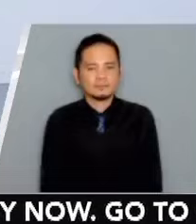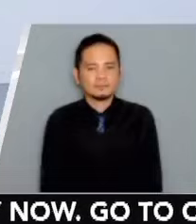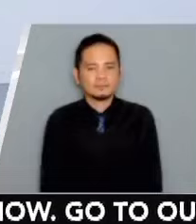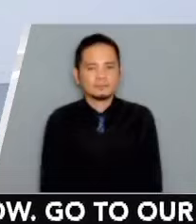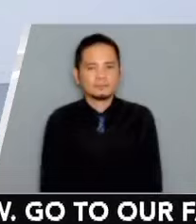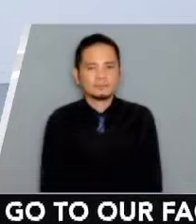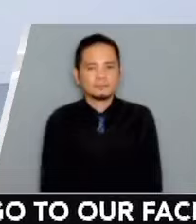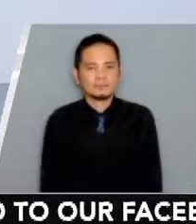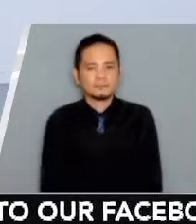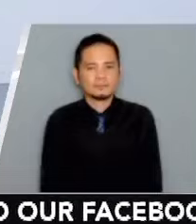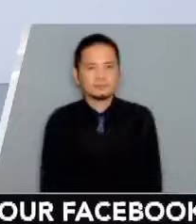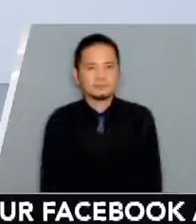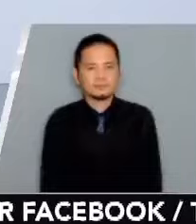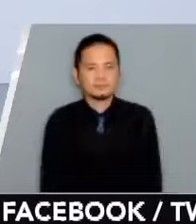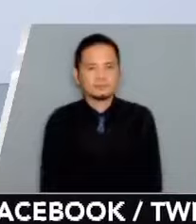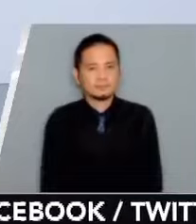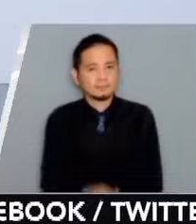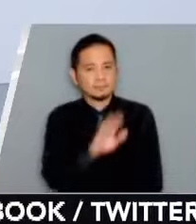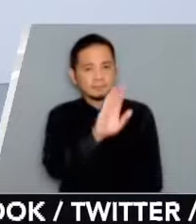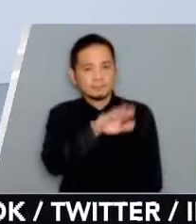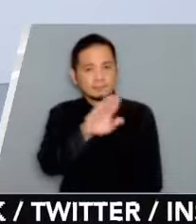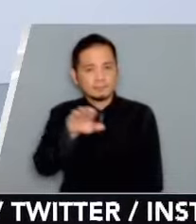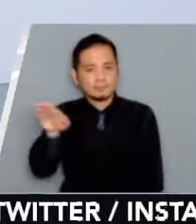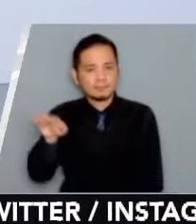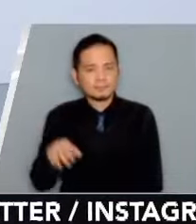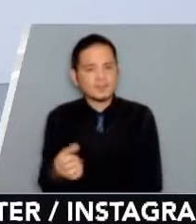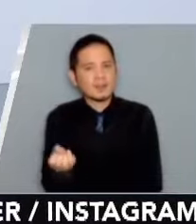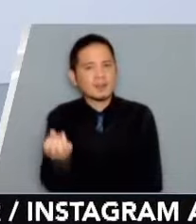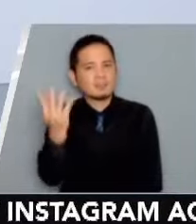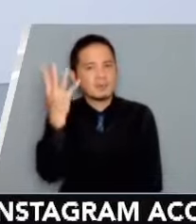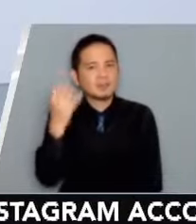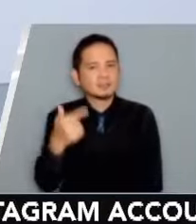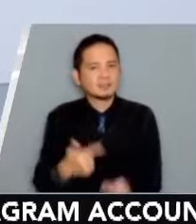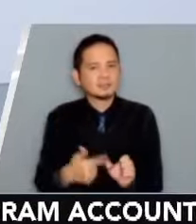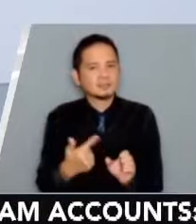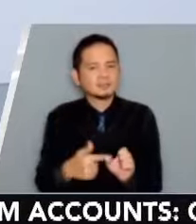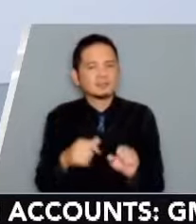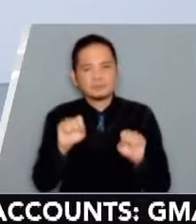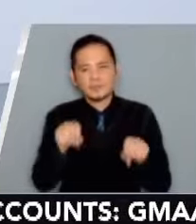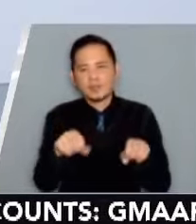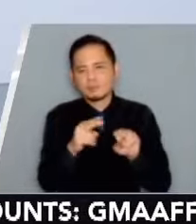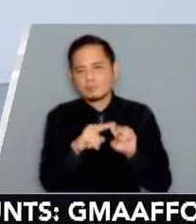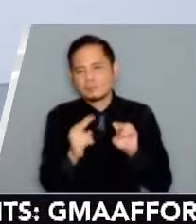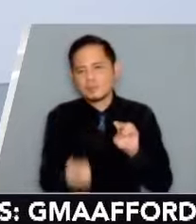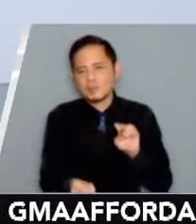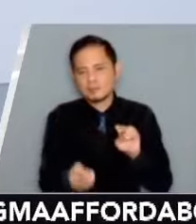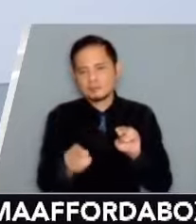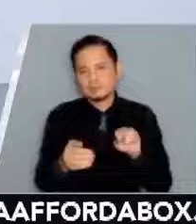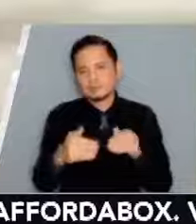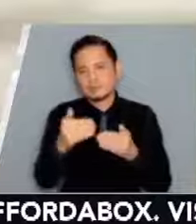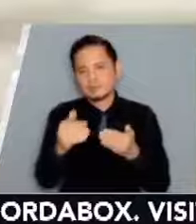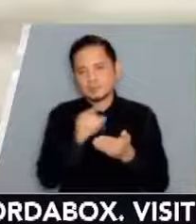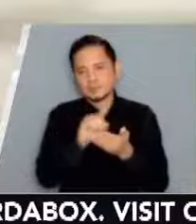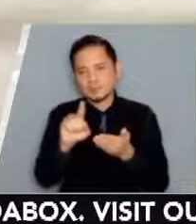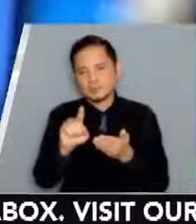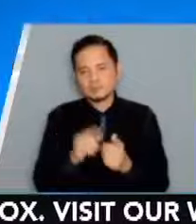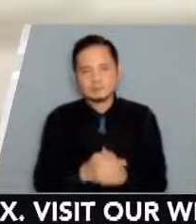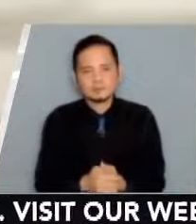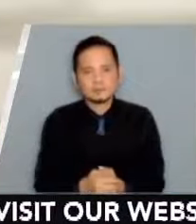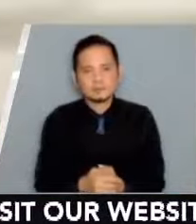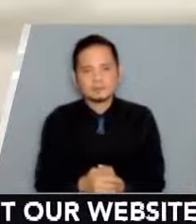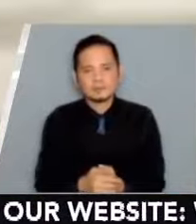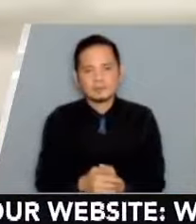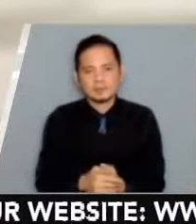beep beep beep mga kapuso posible Hong may rollback muli sa mga produktong petroleo sa susunod na linggo Ayon po sa Department of Energy